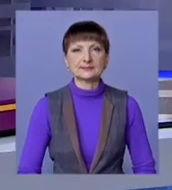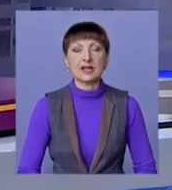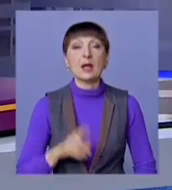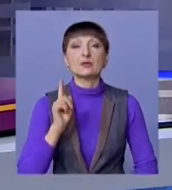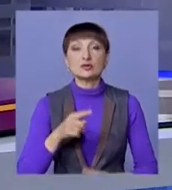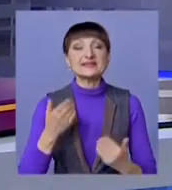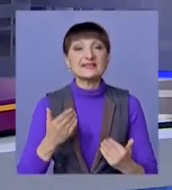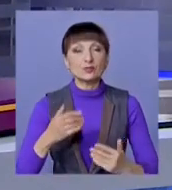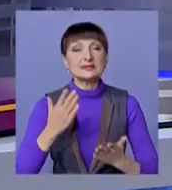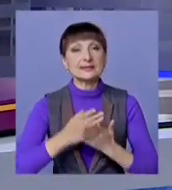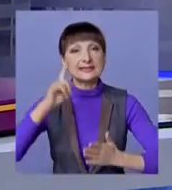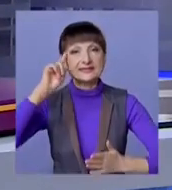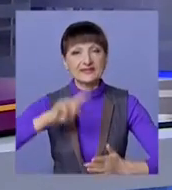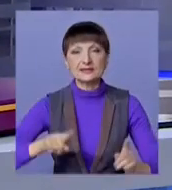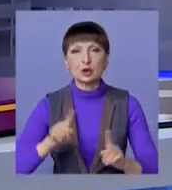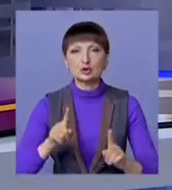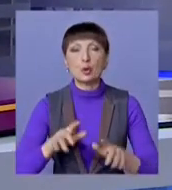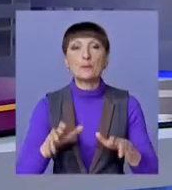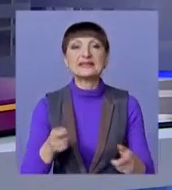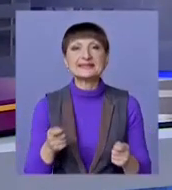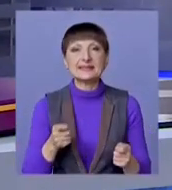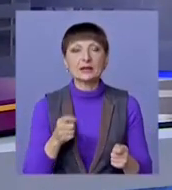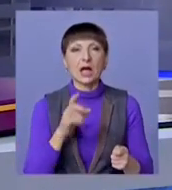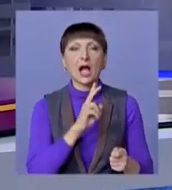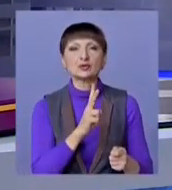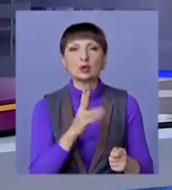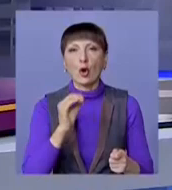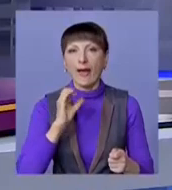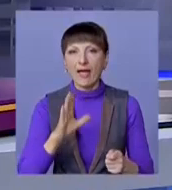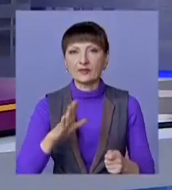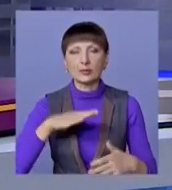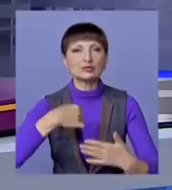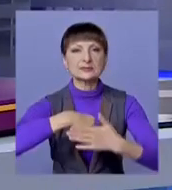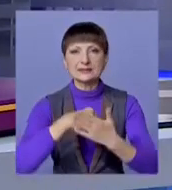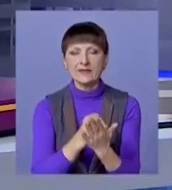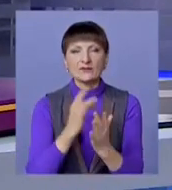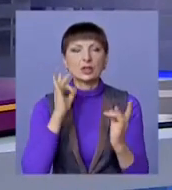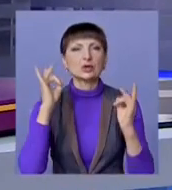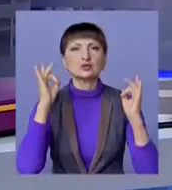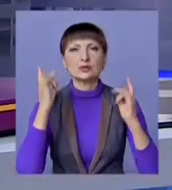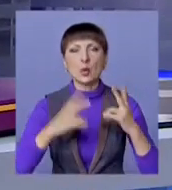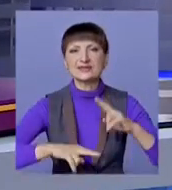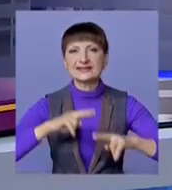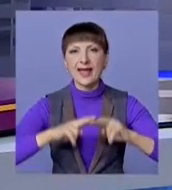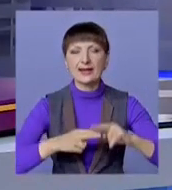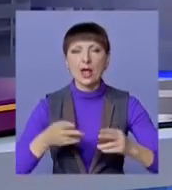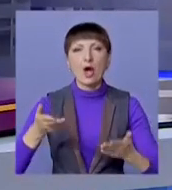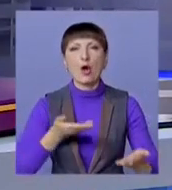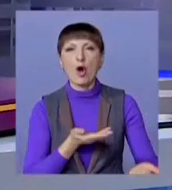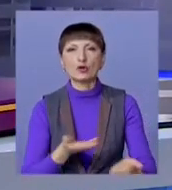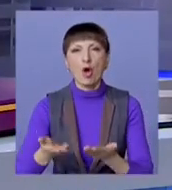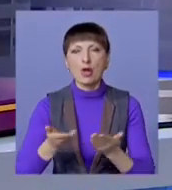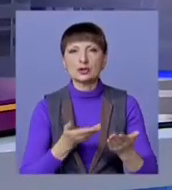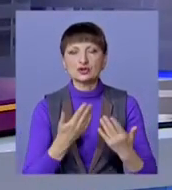Между тем, сегодня стало известно о том, что президент Касым-Жомарт Токаев поставил точку в нашумевшем деле о строительстве горнолыжного курорта